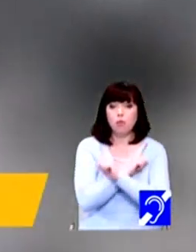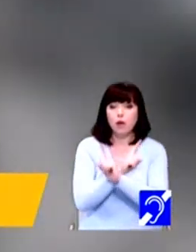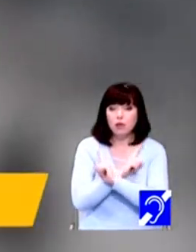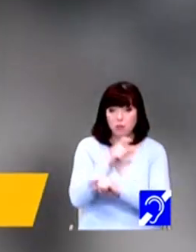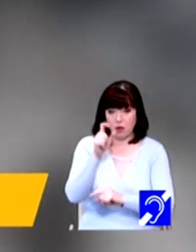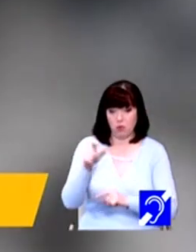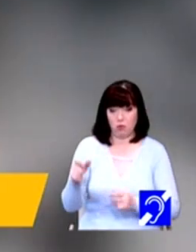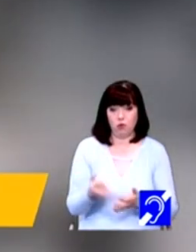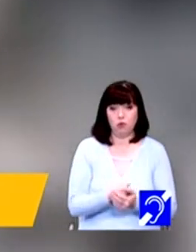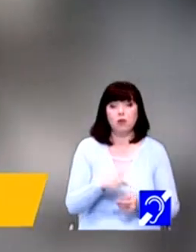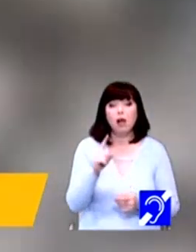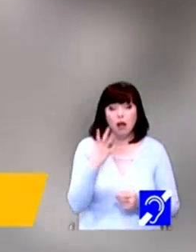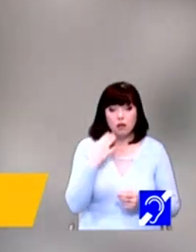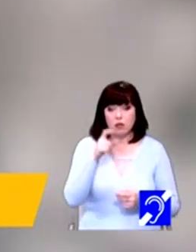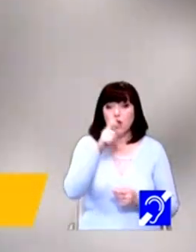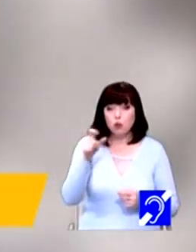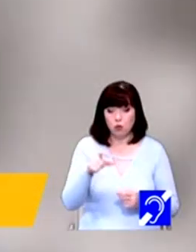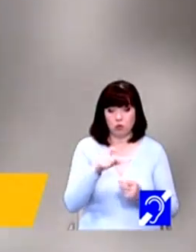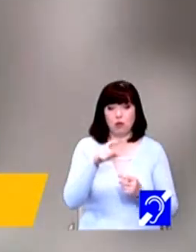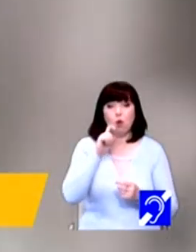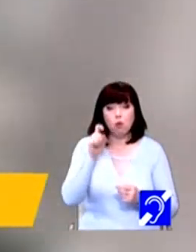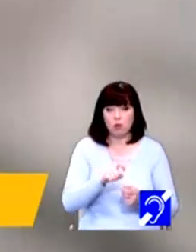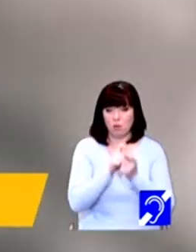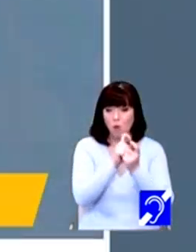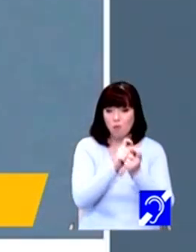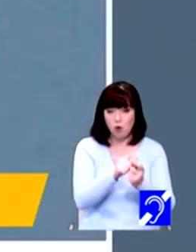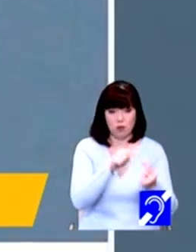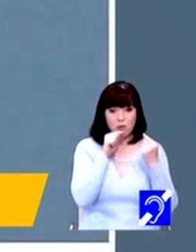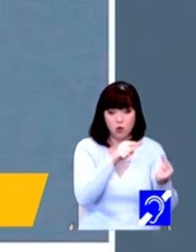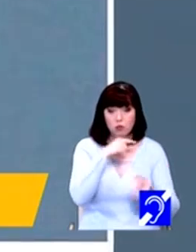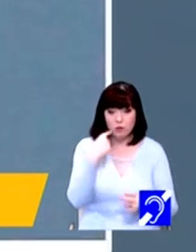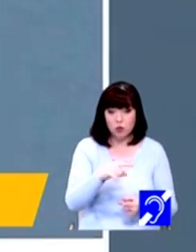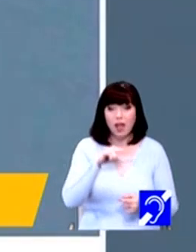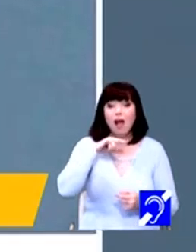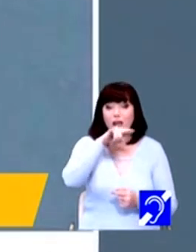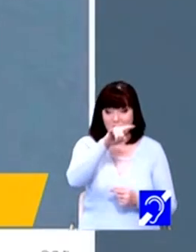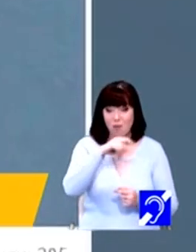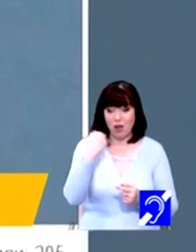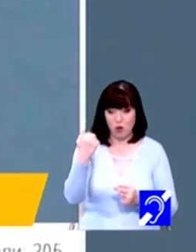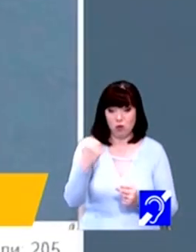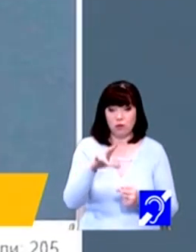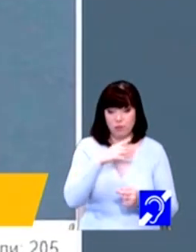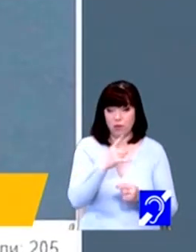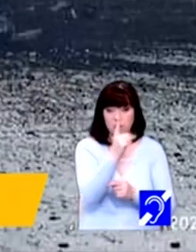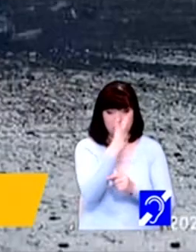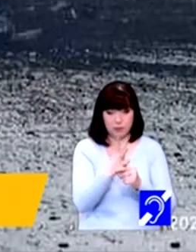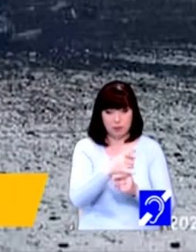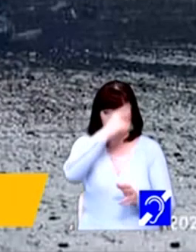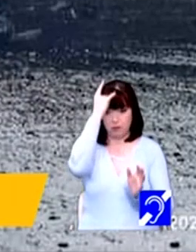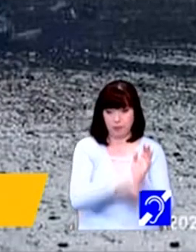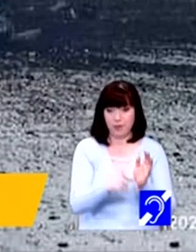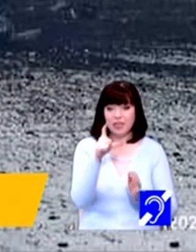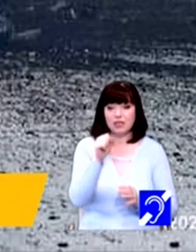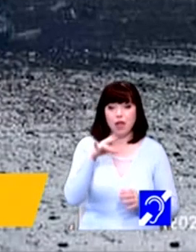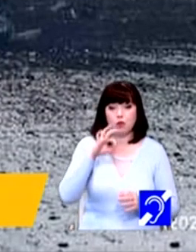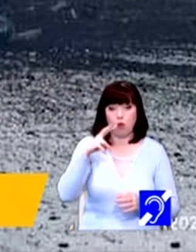Între timp, militarii și civilii din Ucraina luptă pentru a-l alunga pe cotropitor. Un avion de vânătoare rusesc a fost dobărât la Zatoka. În